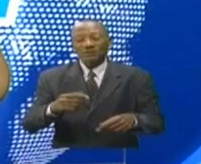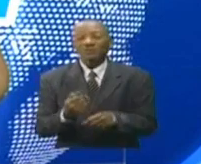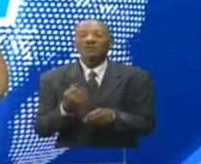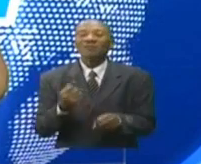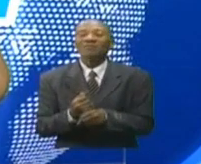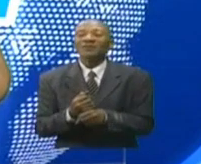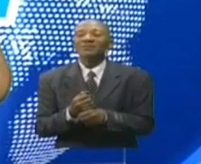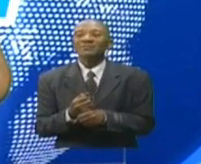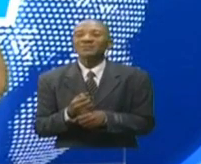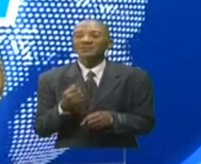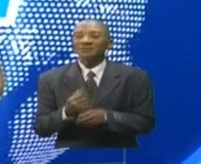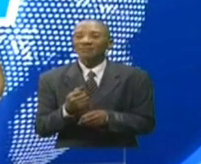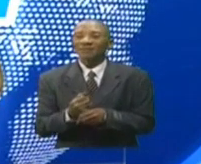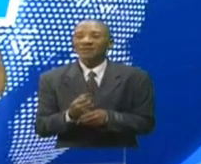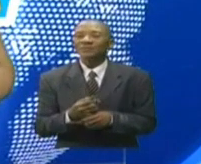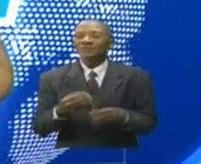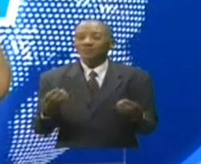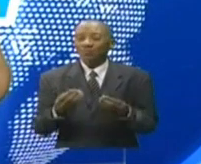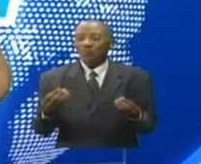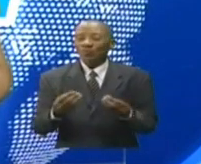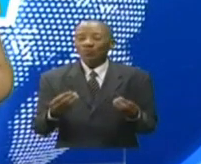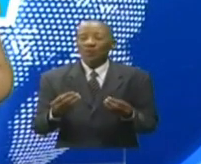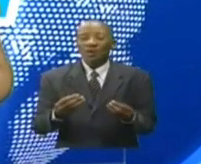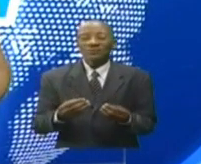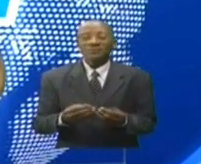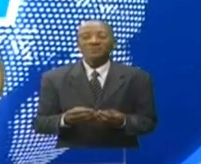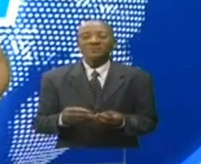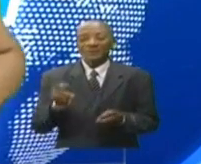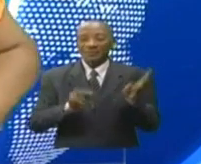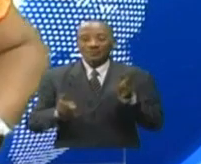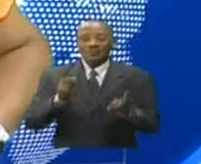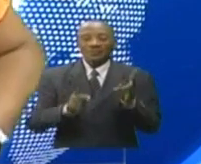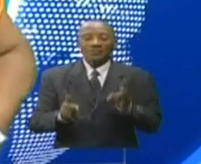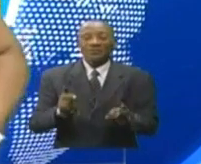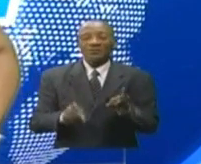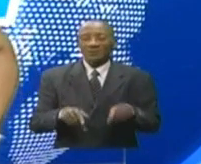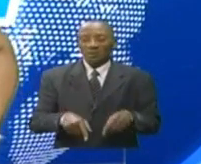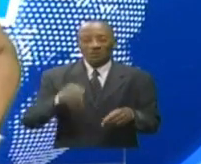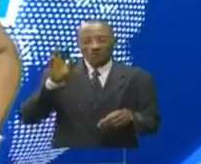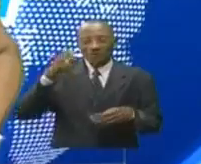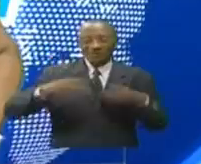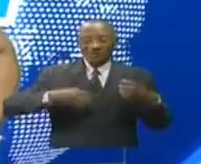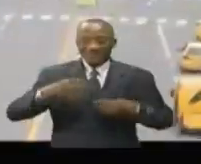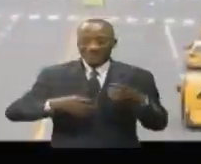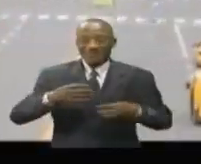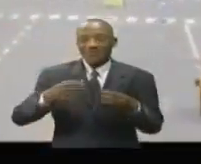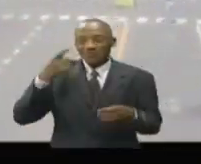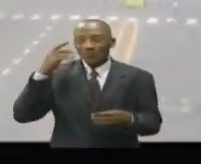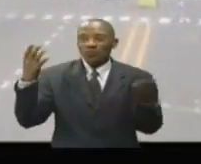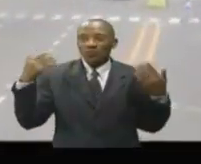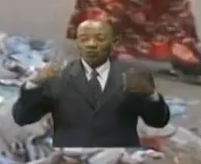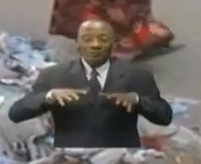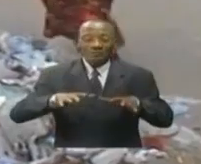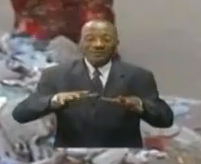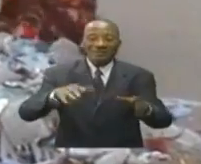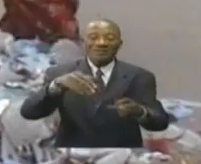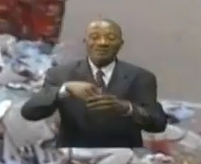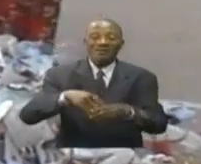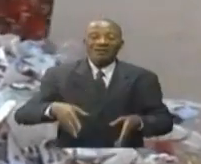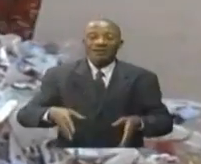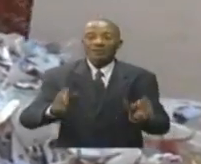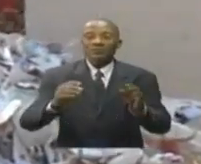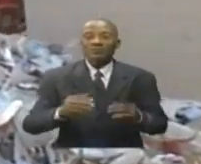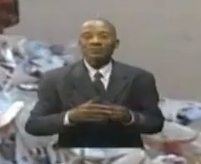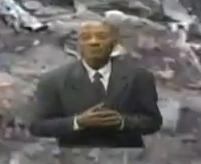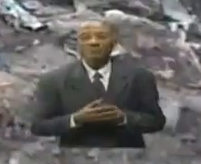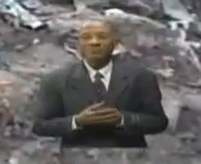multiples préoccupations dans certains coins de la capitale en cette période de pluie. Images et commentaires. La ville de Kinshasa est réputée pour ses